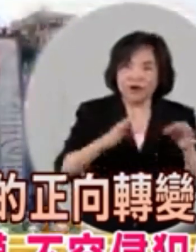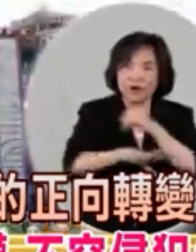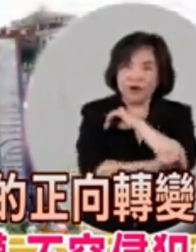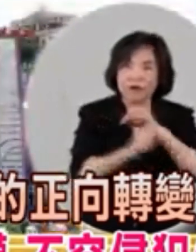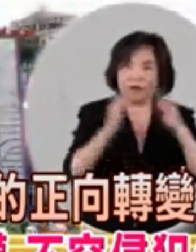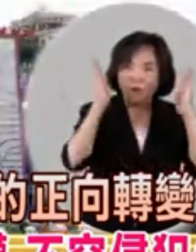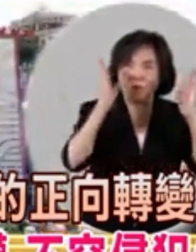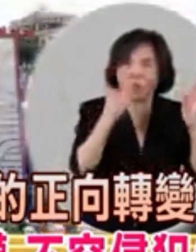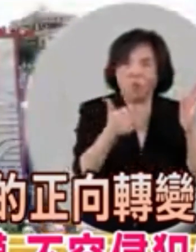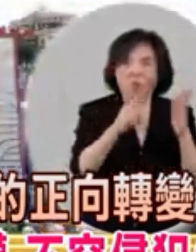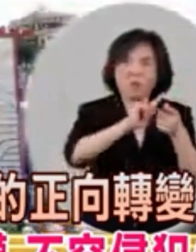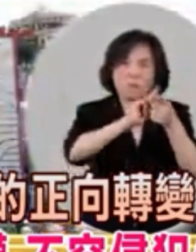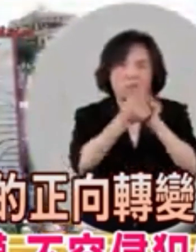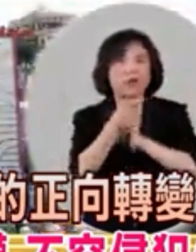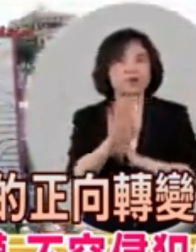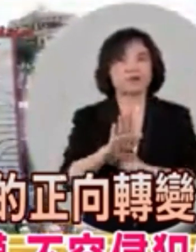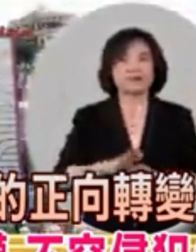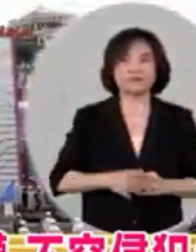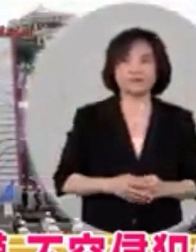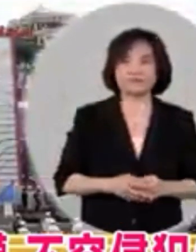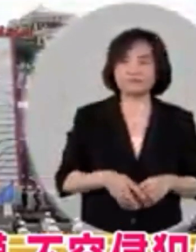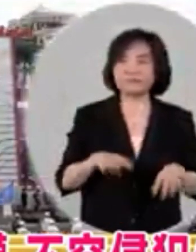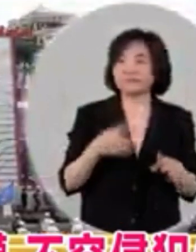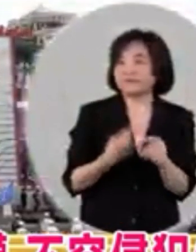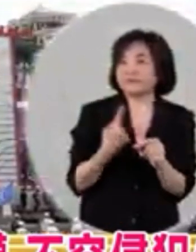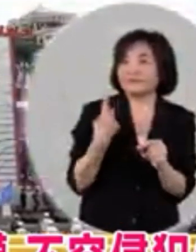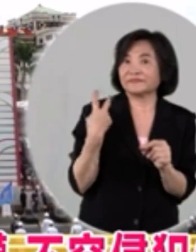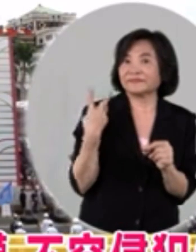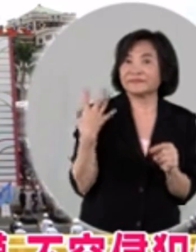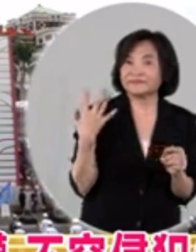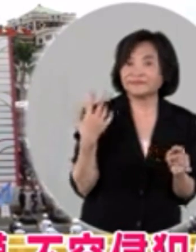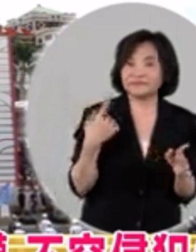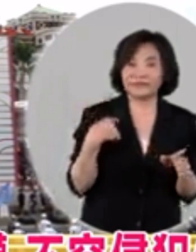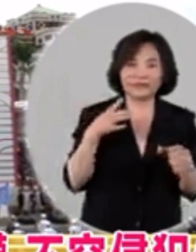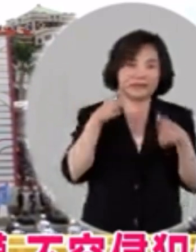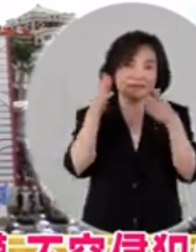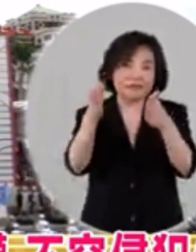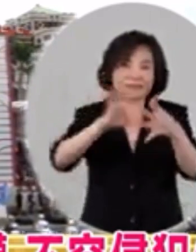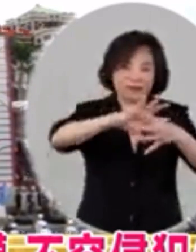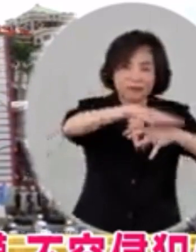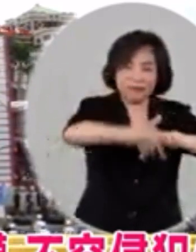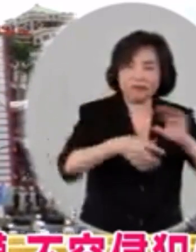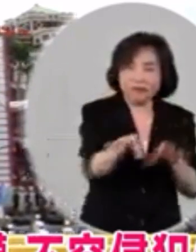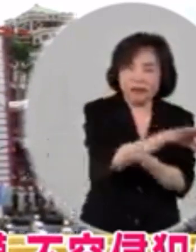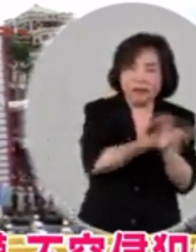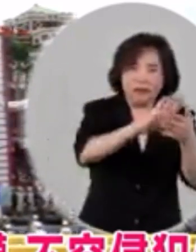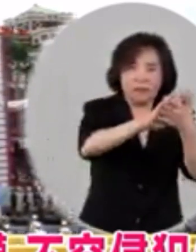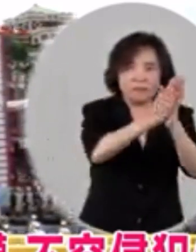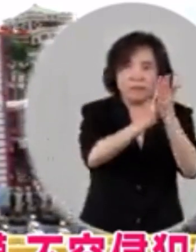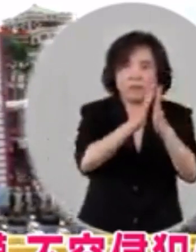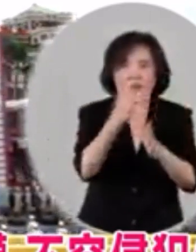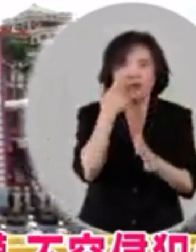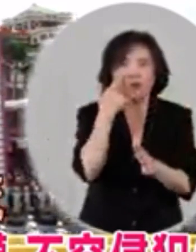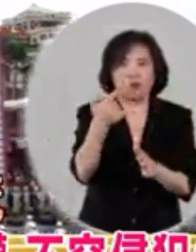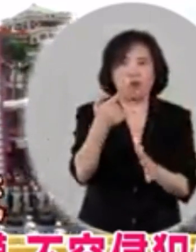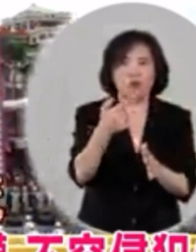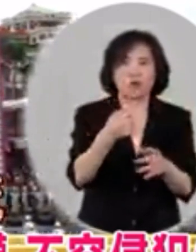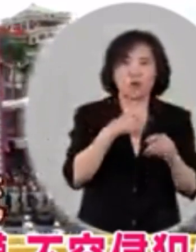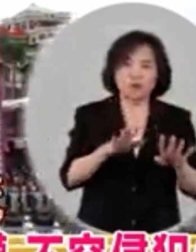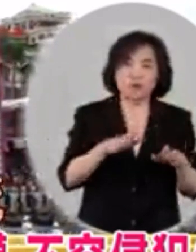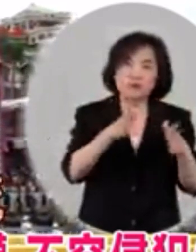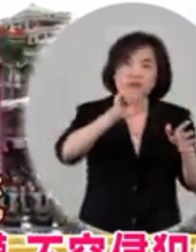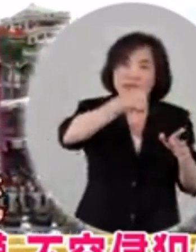向转变。这几年来，面对全球经济的变局，我们协助台